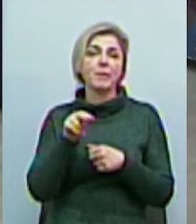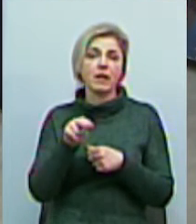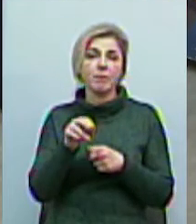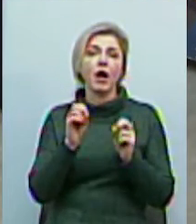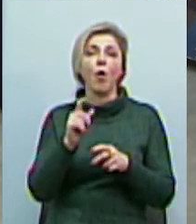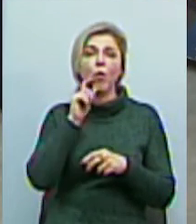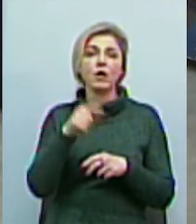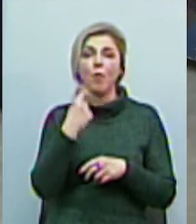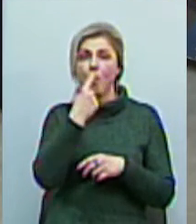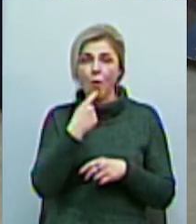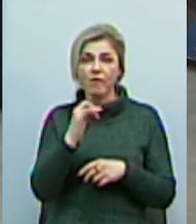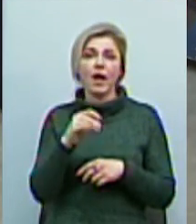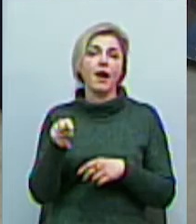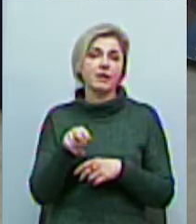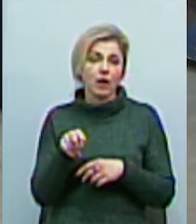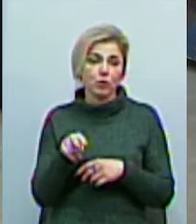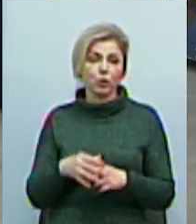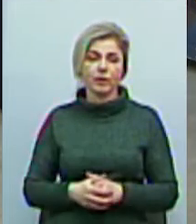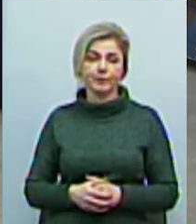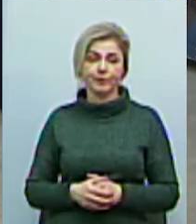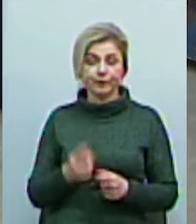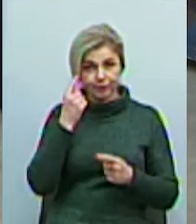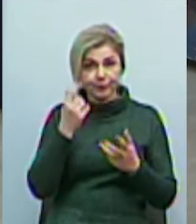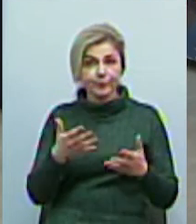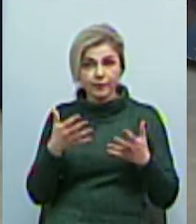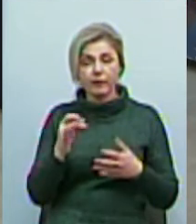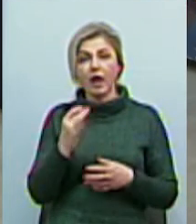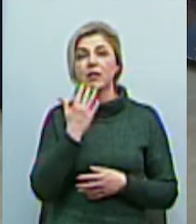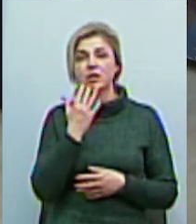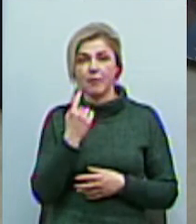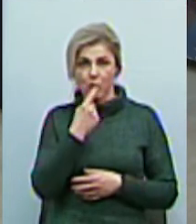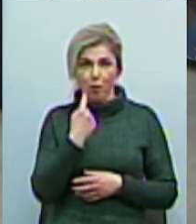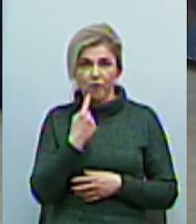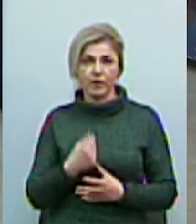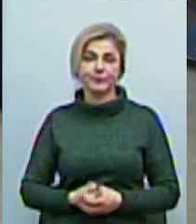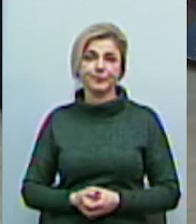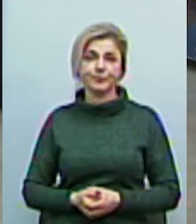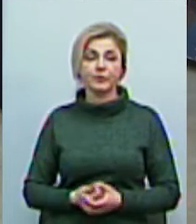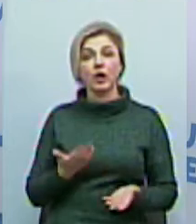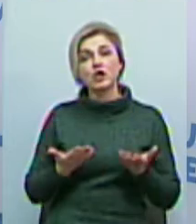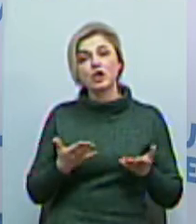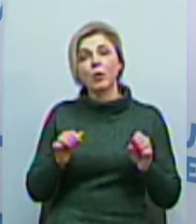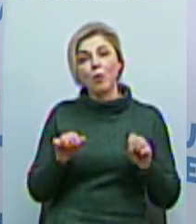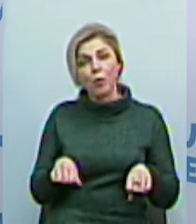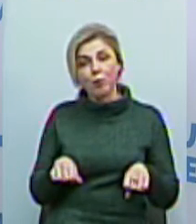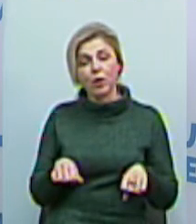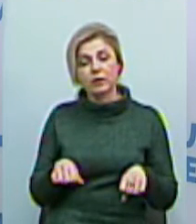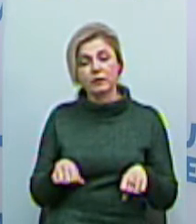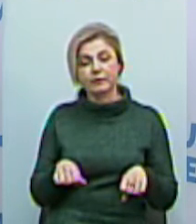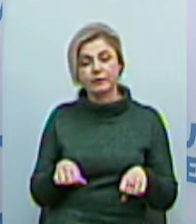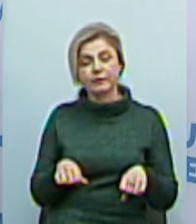українська мова і література, зрозуміло, і іноземні мови. А чи можуть